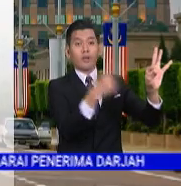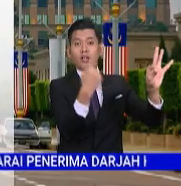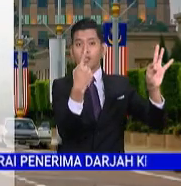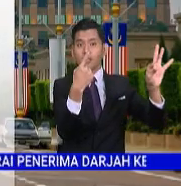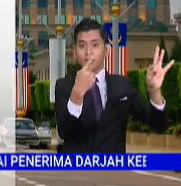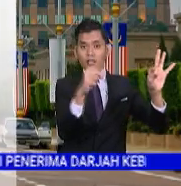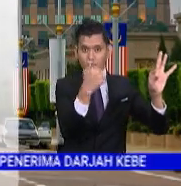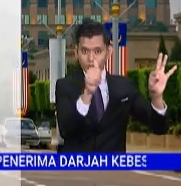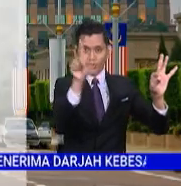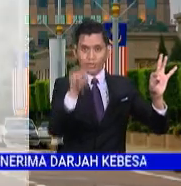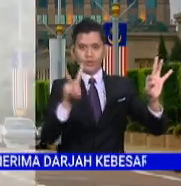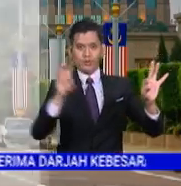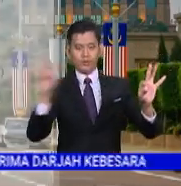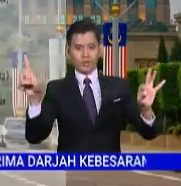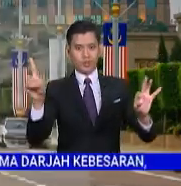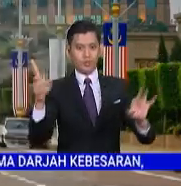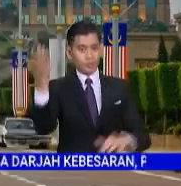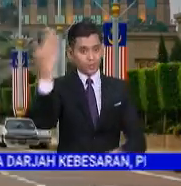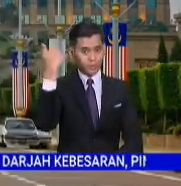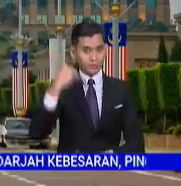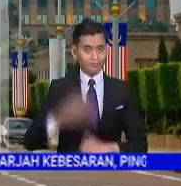lalu.